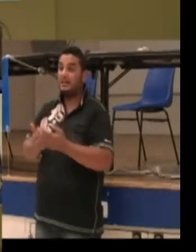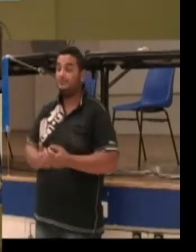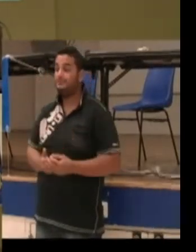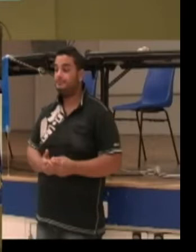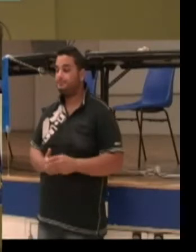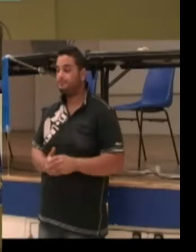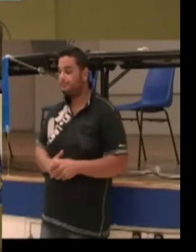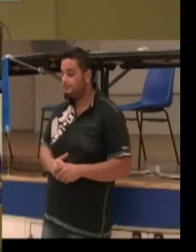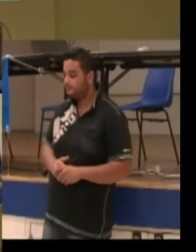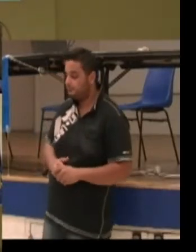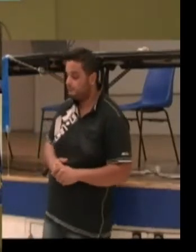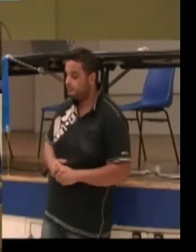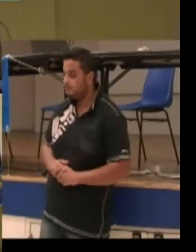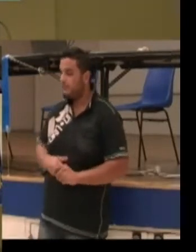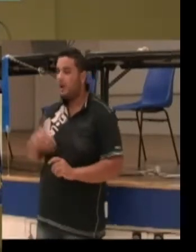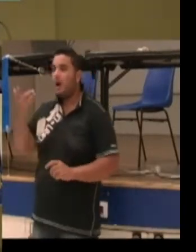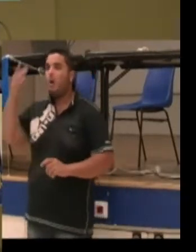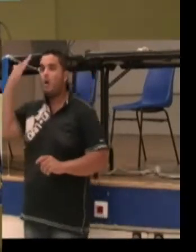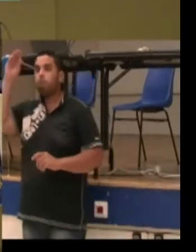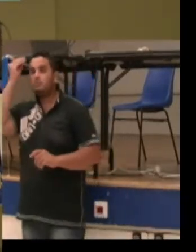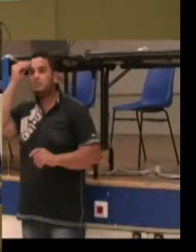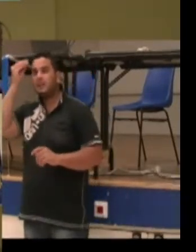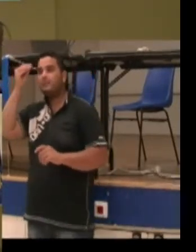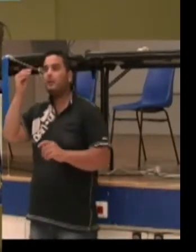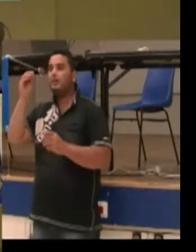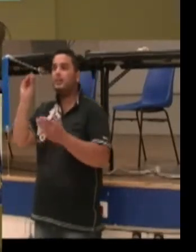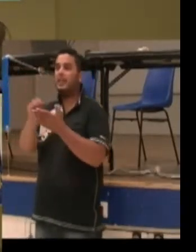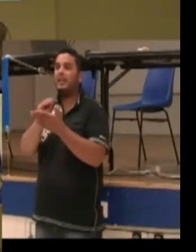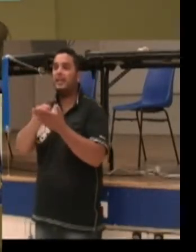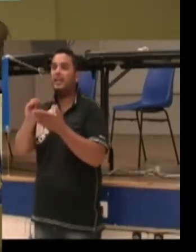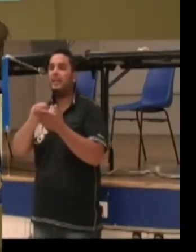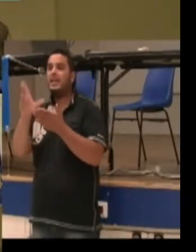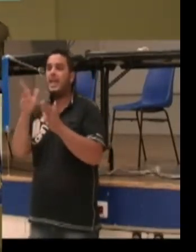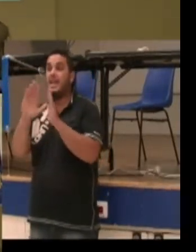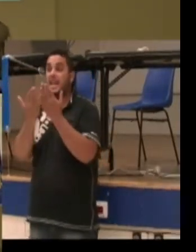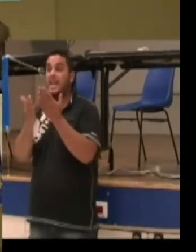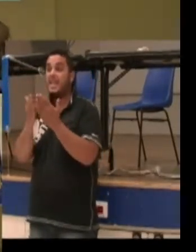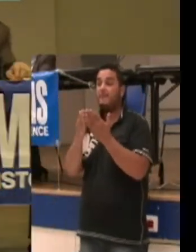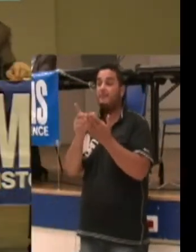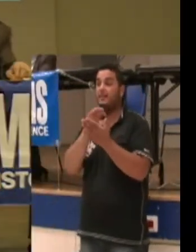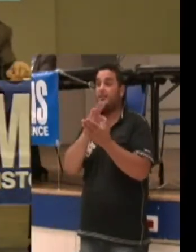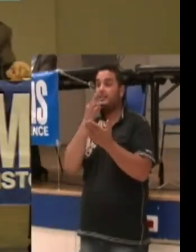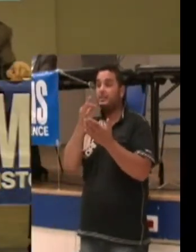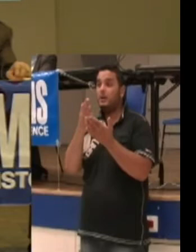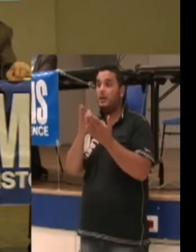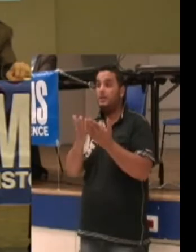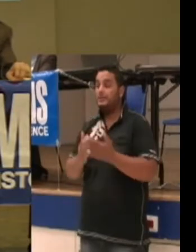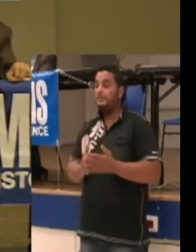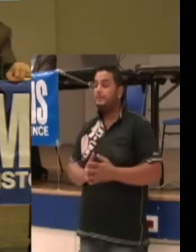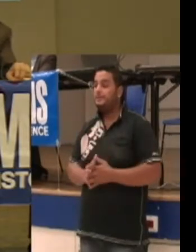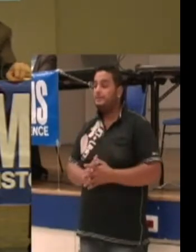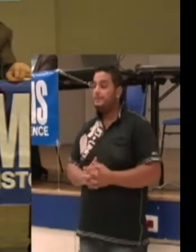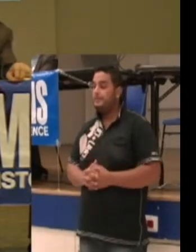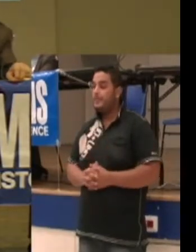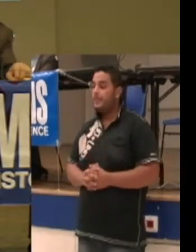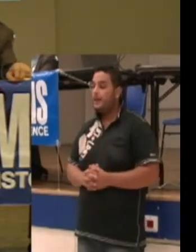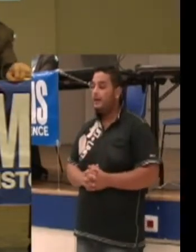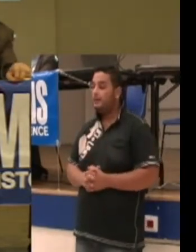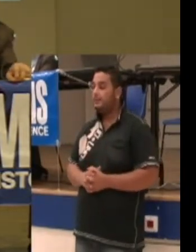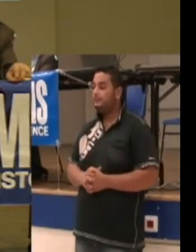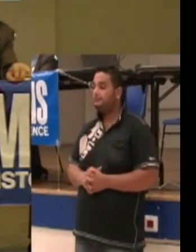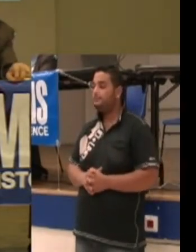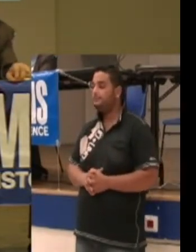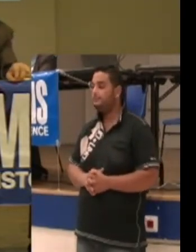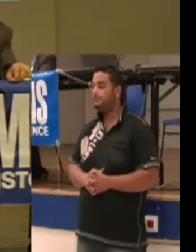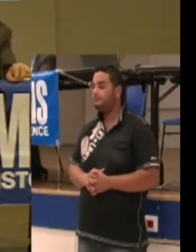Ibn Qayyim al-Juzayr, qui a écrit un livre qu'il a appelé « Madarij al-Salikin », c'est-à-dire « Le sentier des itinérants ». Et il a cité des manazes, ce qu'on